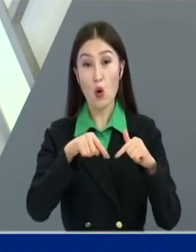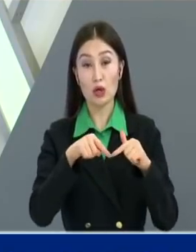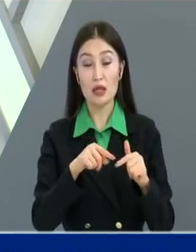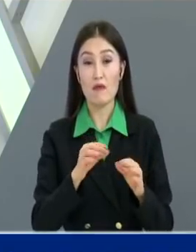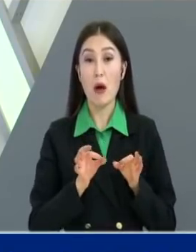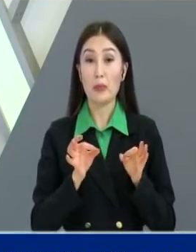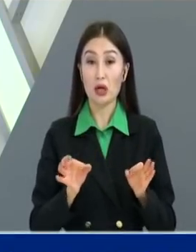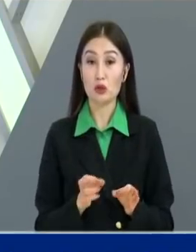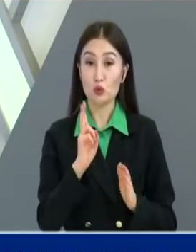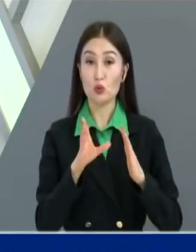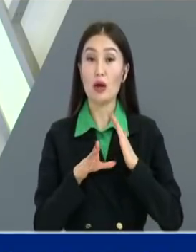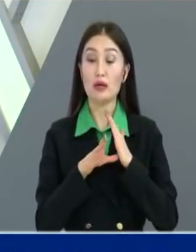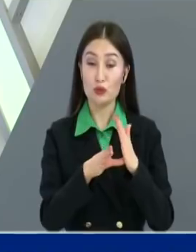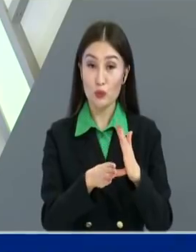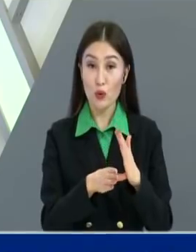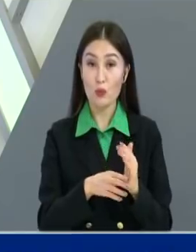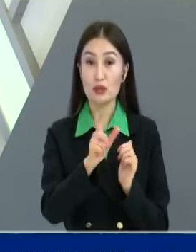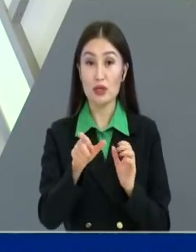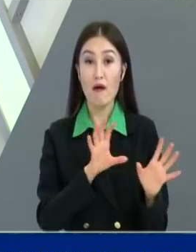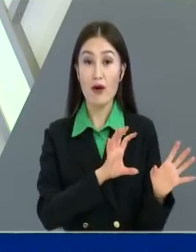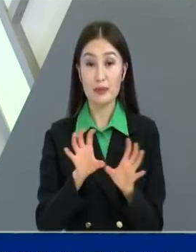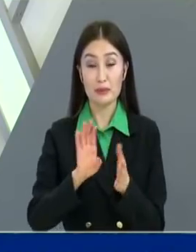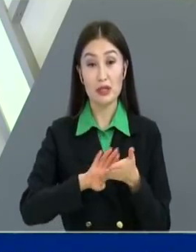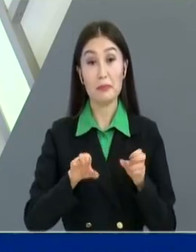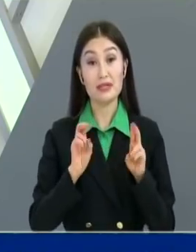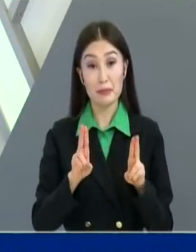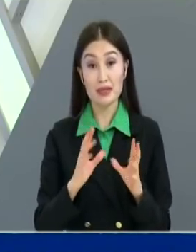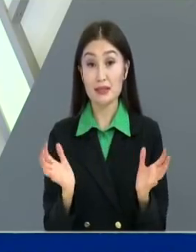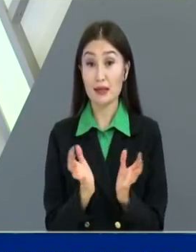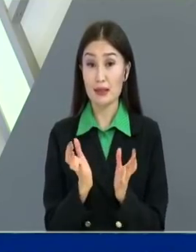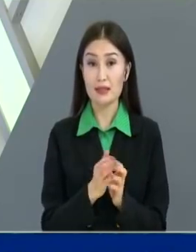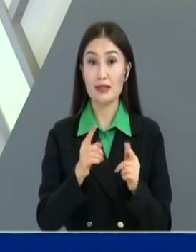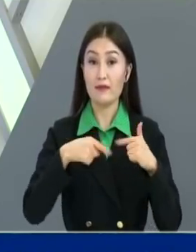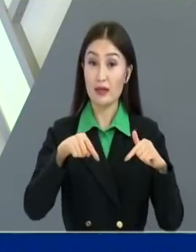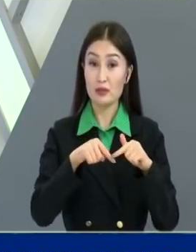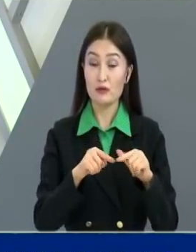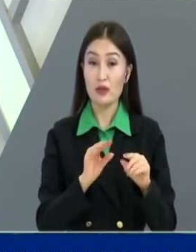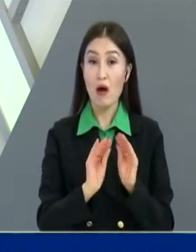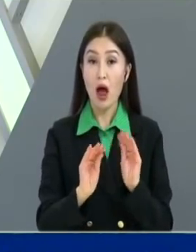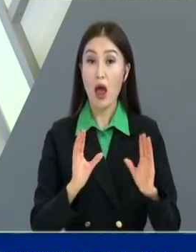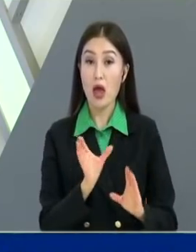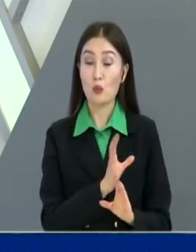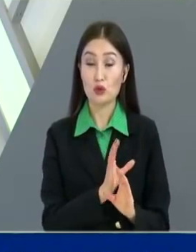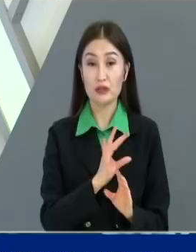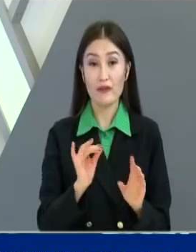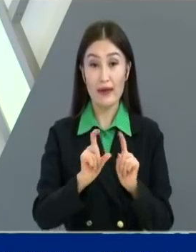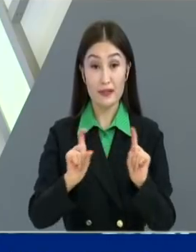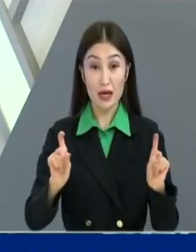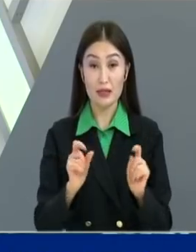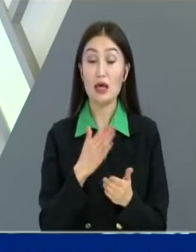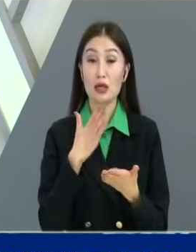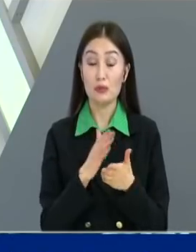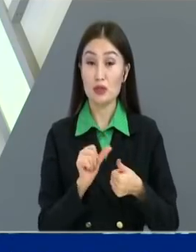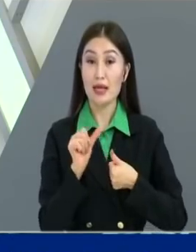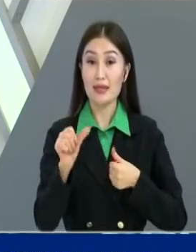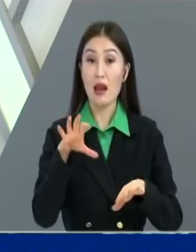прокуратуры, оказывающим помощь сотрудникам в обеспечении безопасности и сохранности ведомственного имущества и здания. Имеются